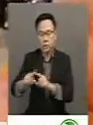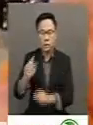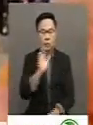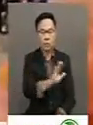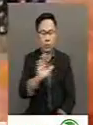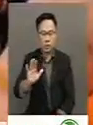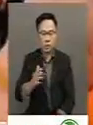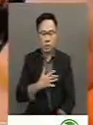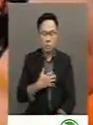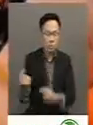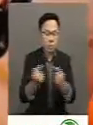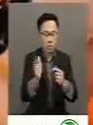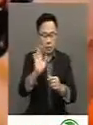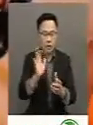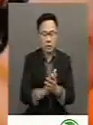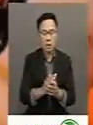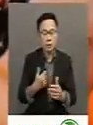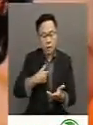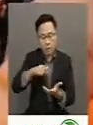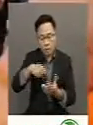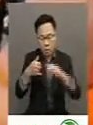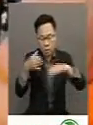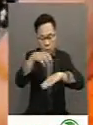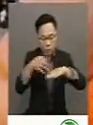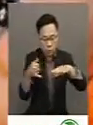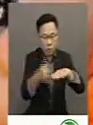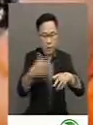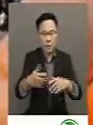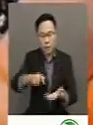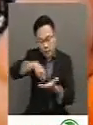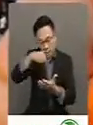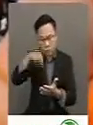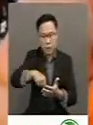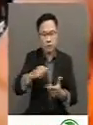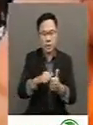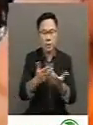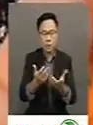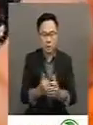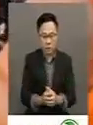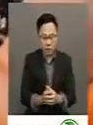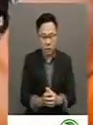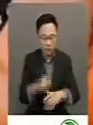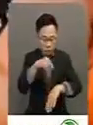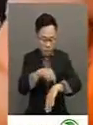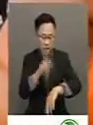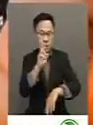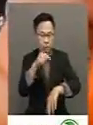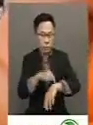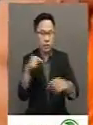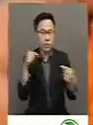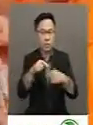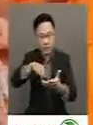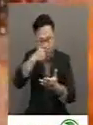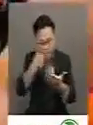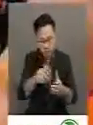ทำหน้าที่เราไม่ได้มี เราก็เลยมานั่งฉันตรงนี้กันเลย ก็เลยนั่งฉันตรงนี้แหละม ัน เข้าไม่ได้มันถึงเวลาฉันก็ฉ ัน ตรงนี้แหละ